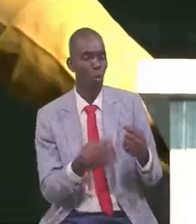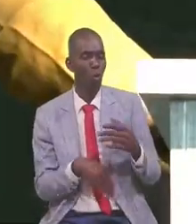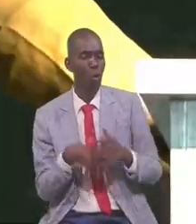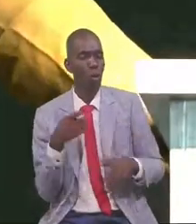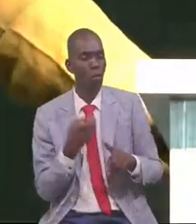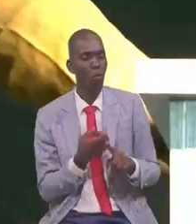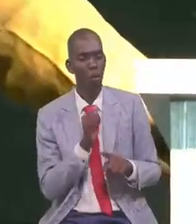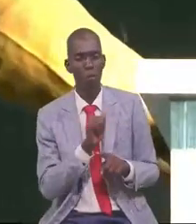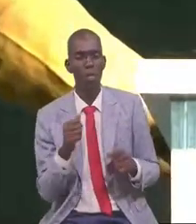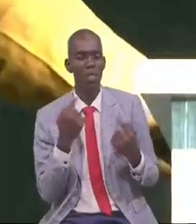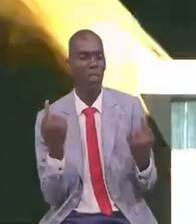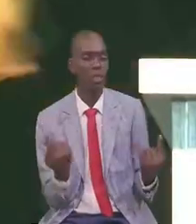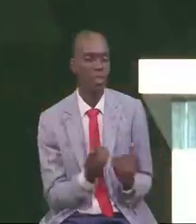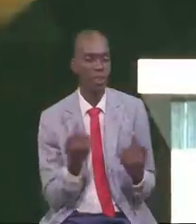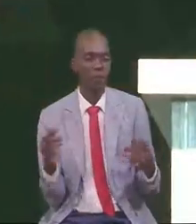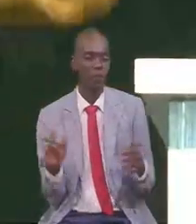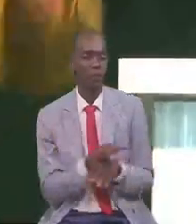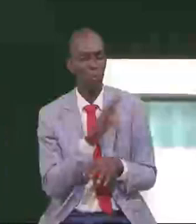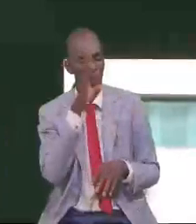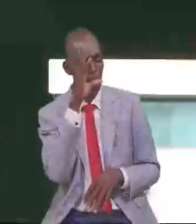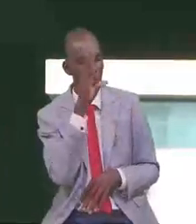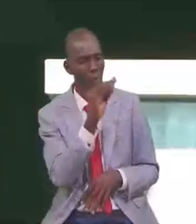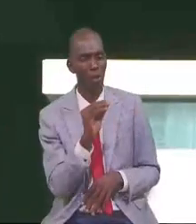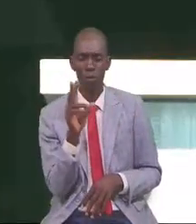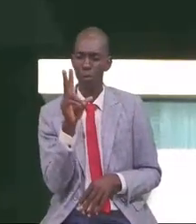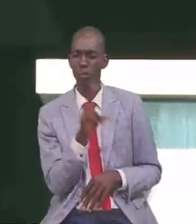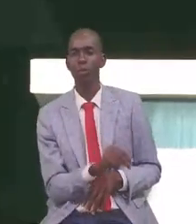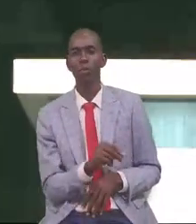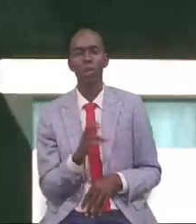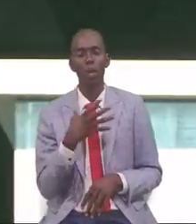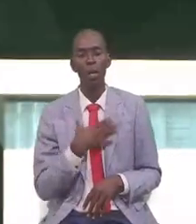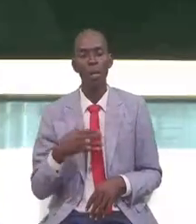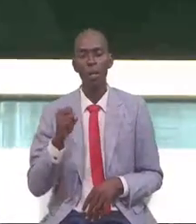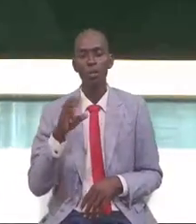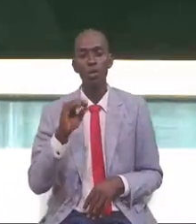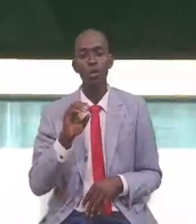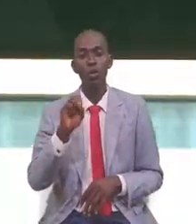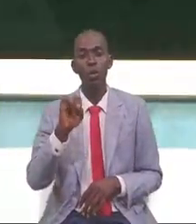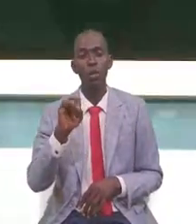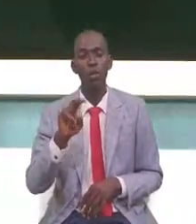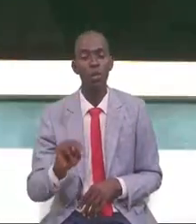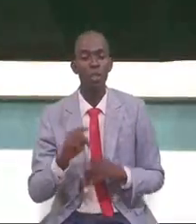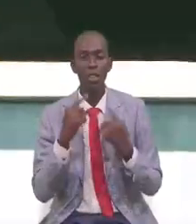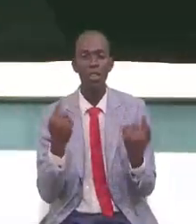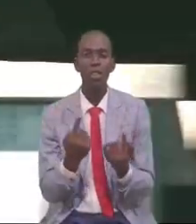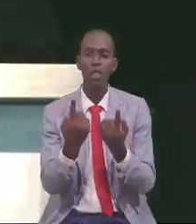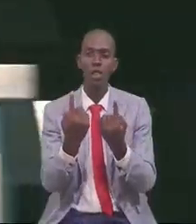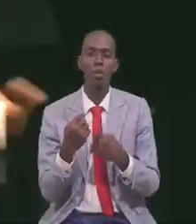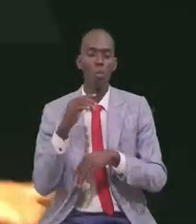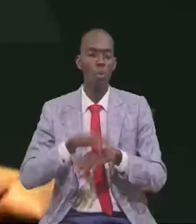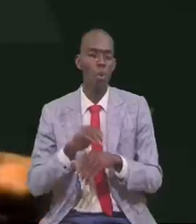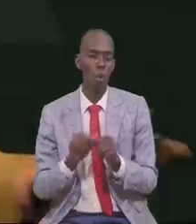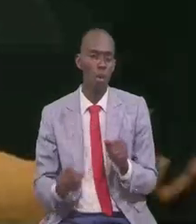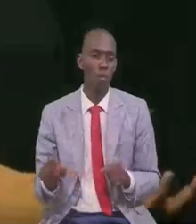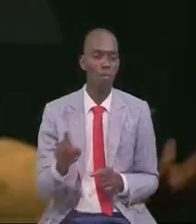d'un homme pécheur? Non. Alors le péché est venu sur tout le monde. Et l'âme